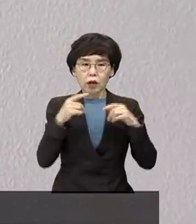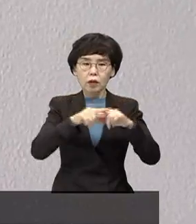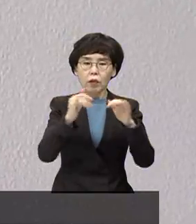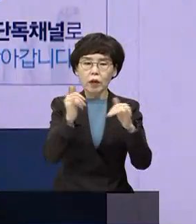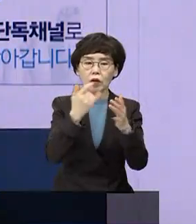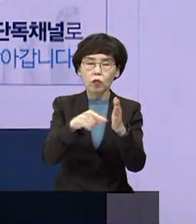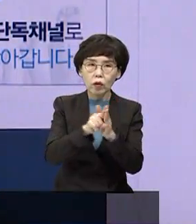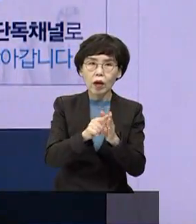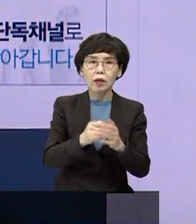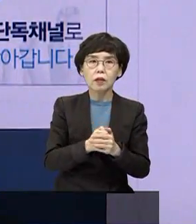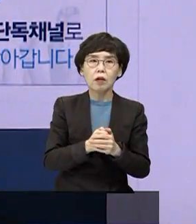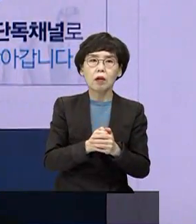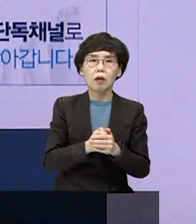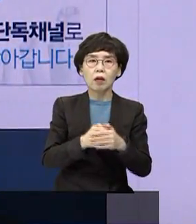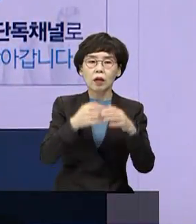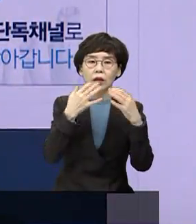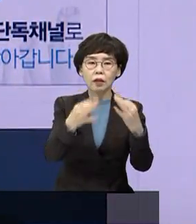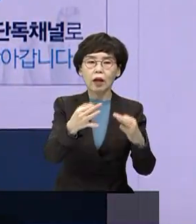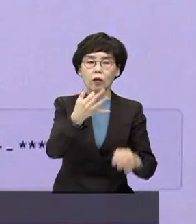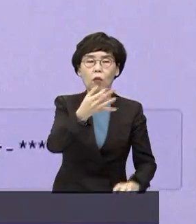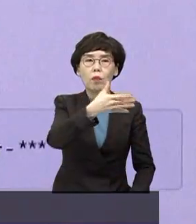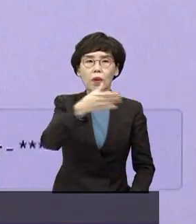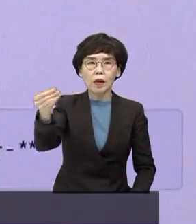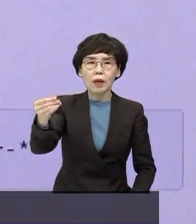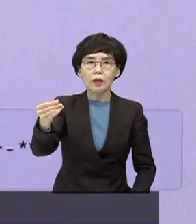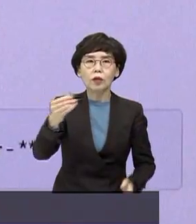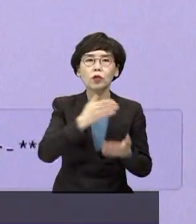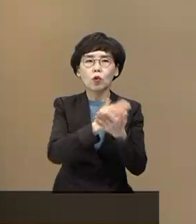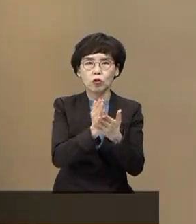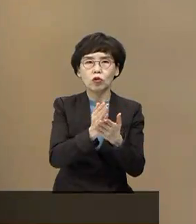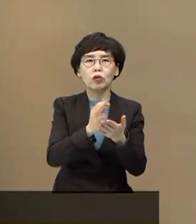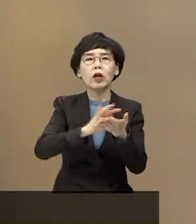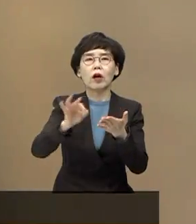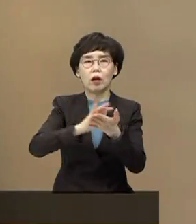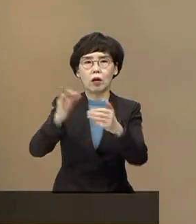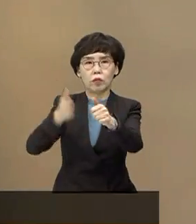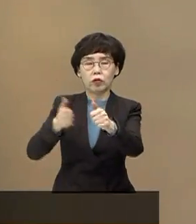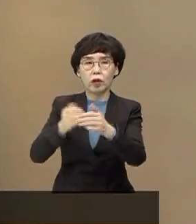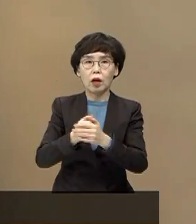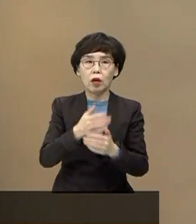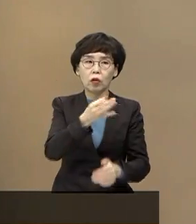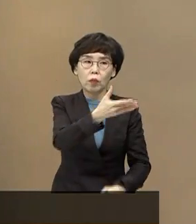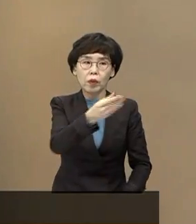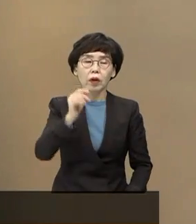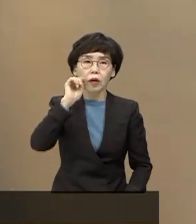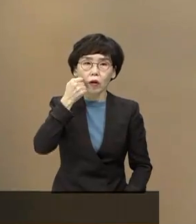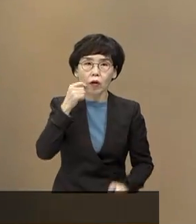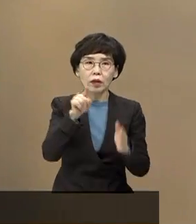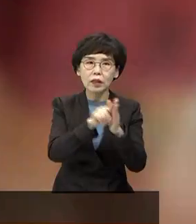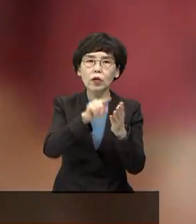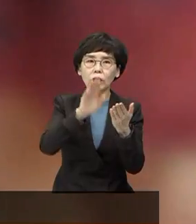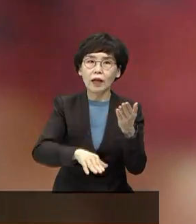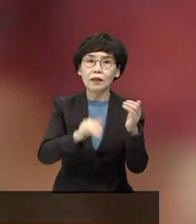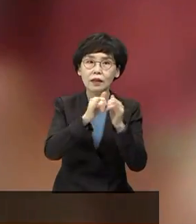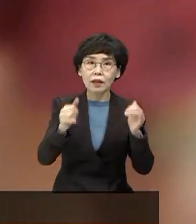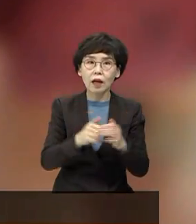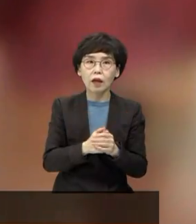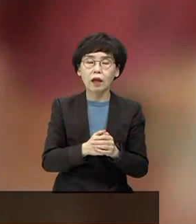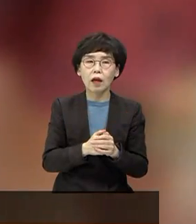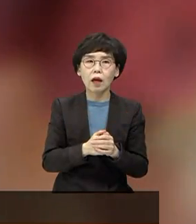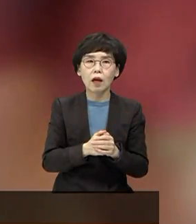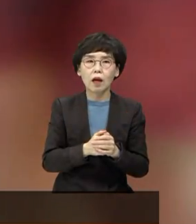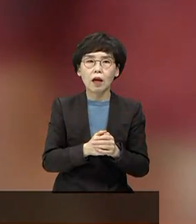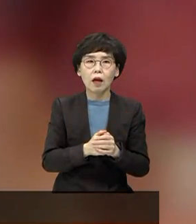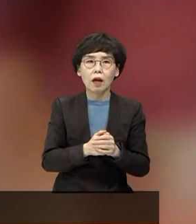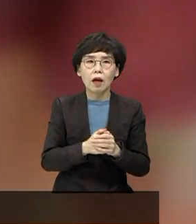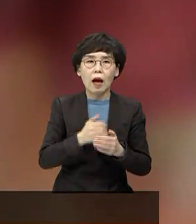서민들을 위해 내놓은 금융상품을 이용하라고 조언합니다. 대출 연장이 어려운 저신용 대출자들에게 대환을